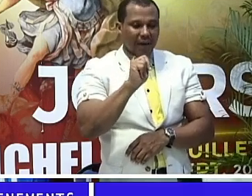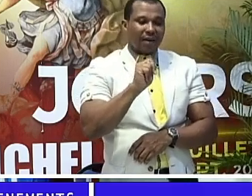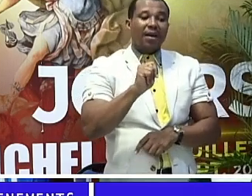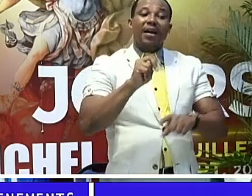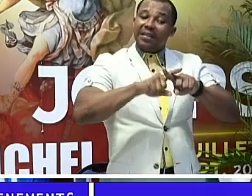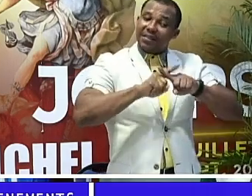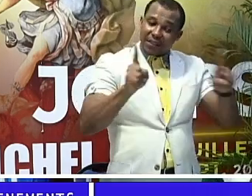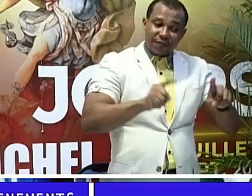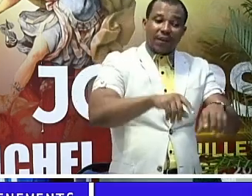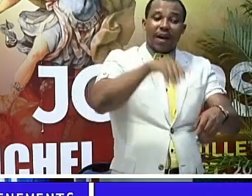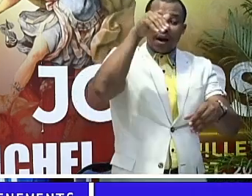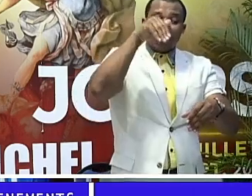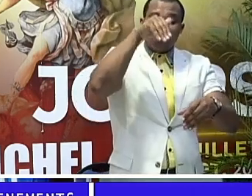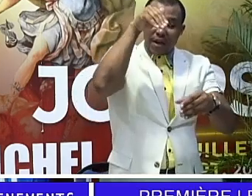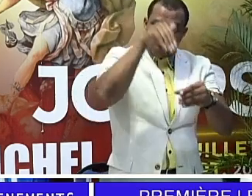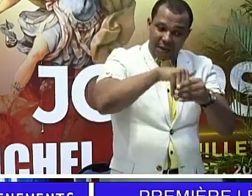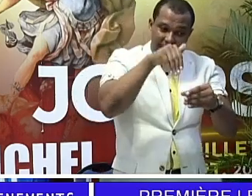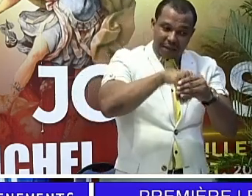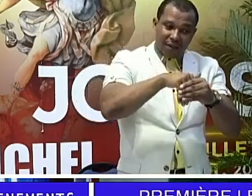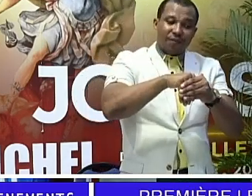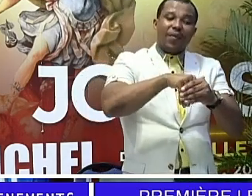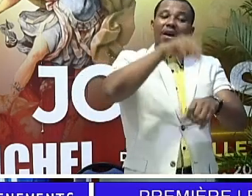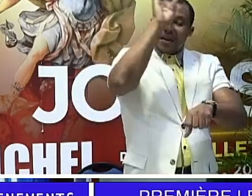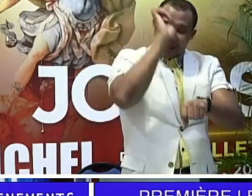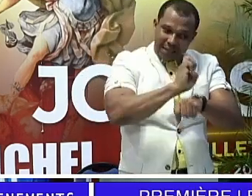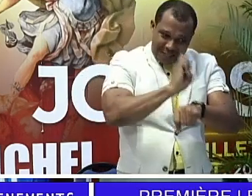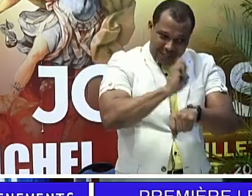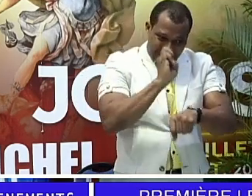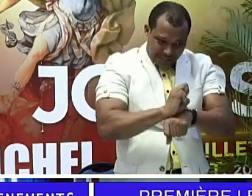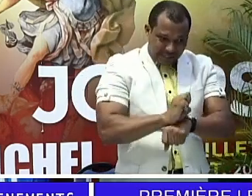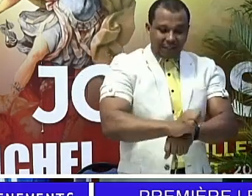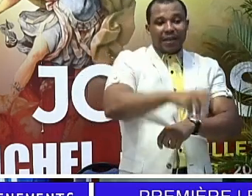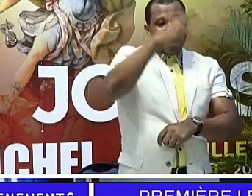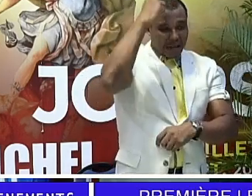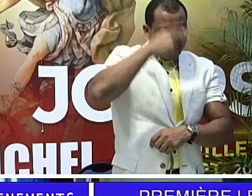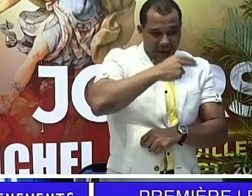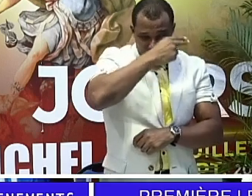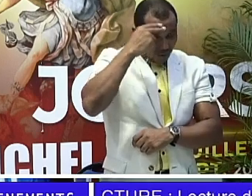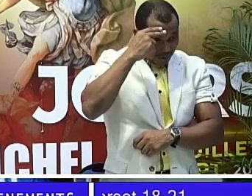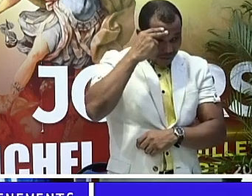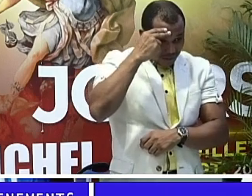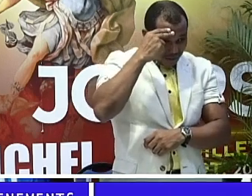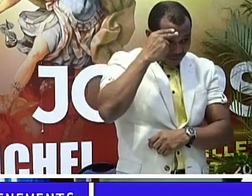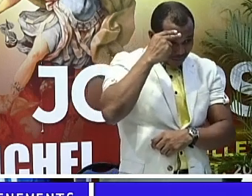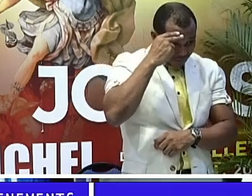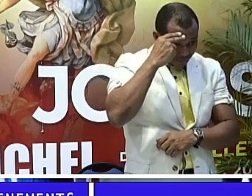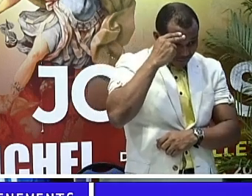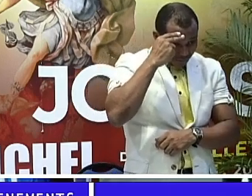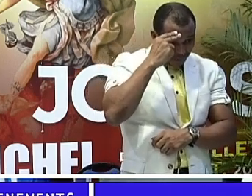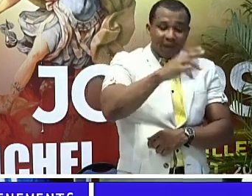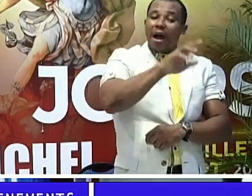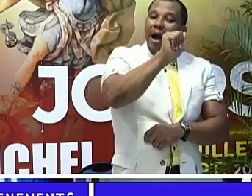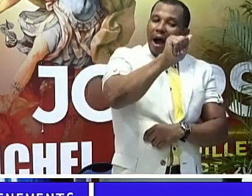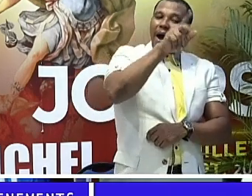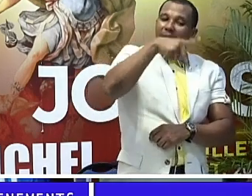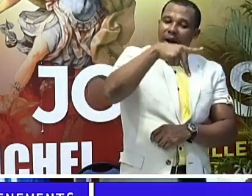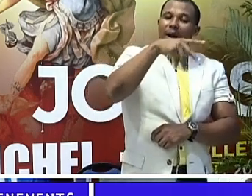entre. Lorsque yon père épiscopal, c'est pas yon père l'église catholique apostolique